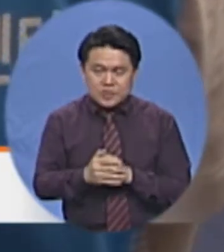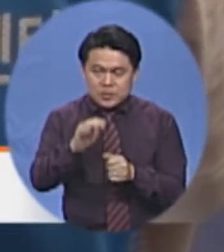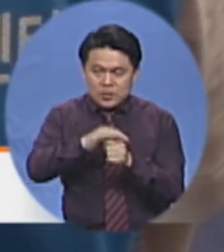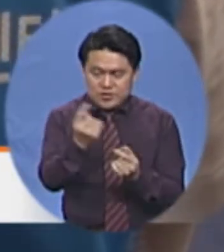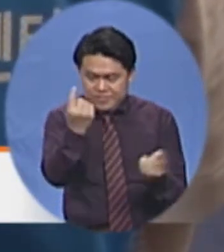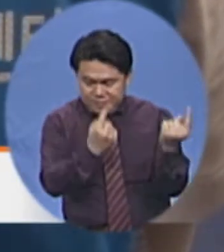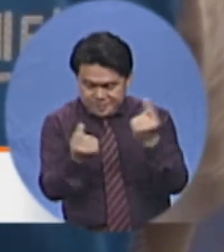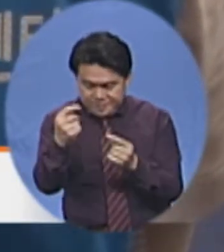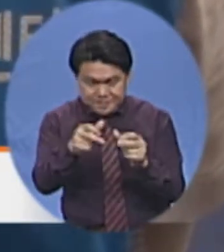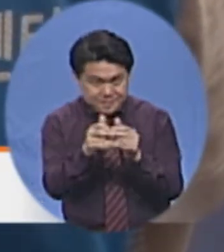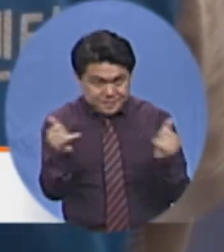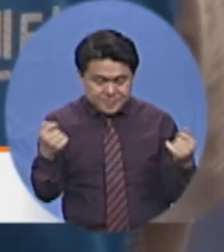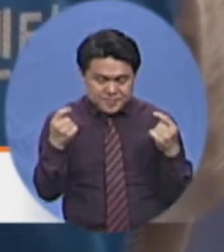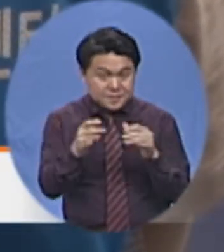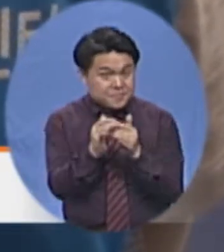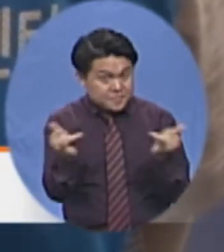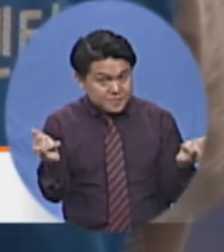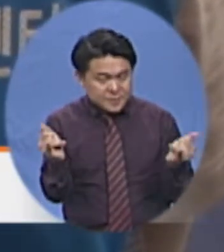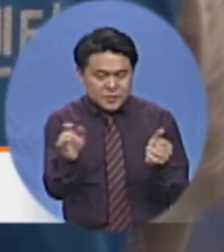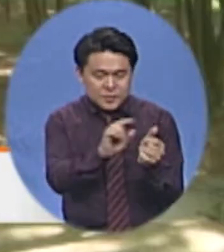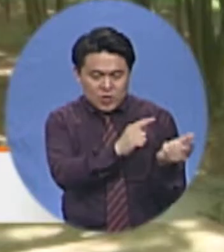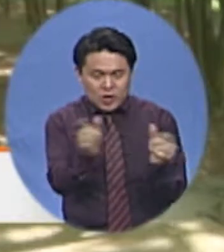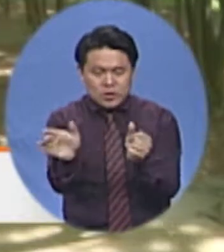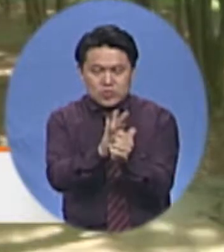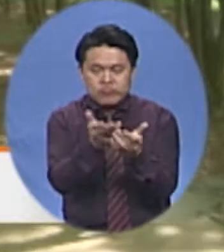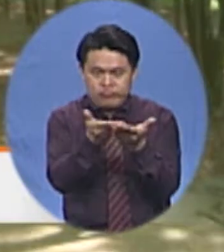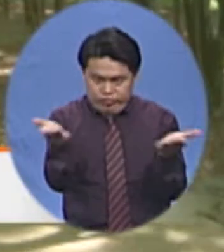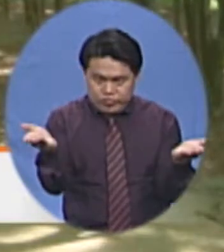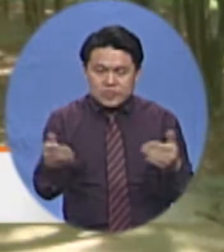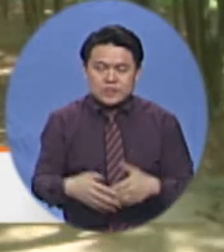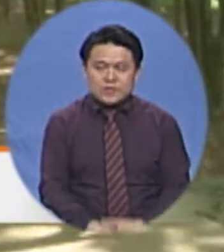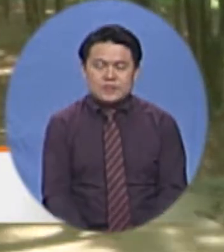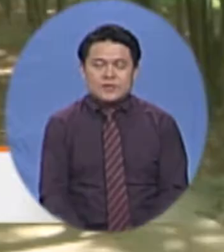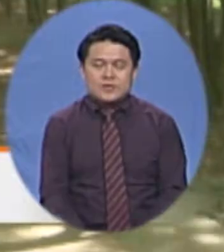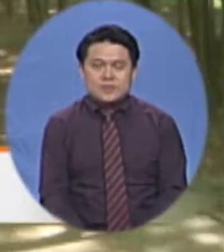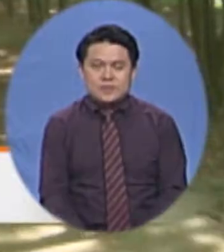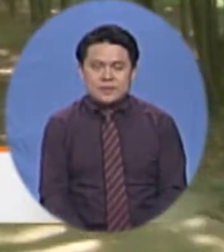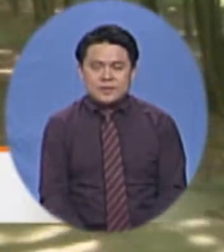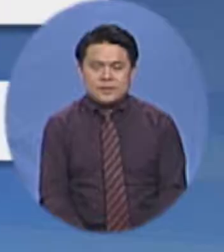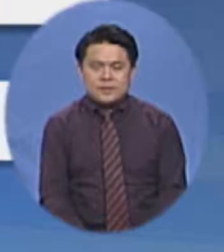경주를 방문하는 장애인 여행객들에게 다양한 서비스를 제공하고 있습니다.